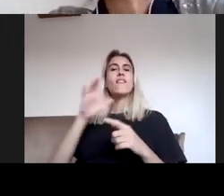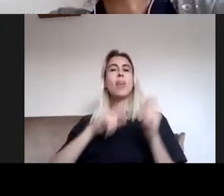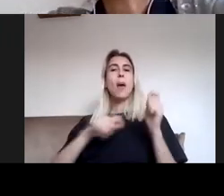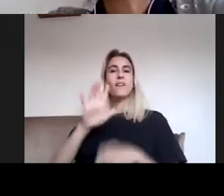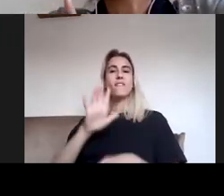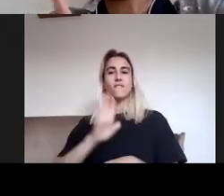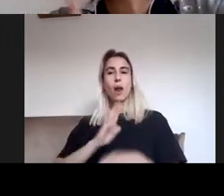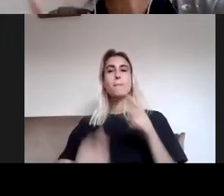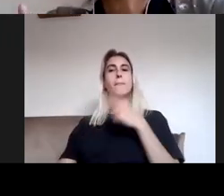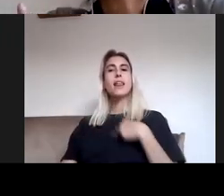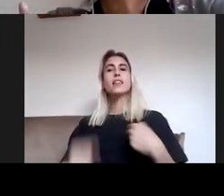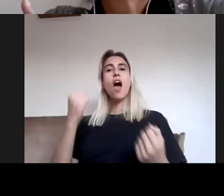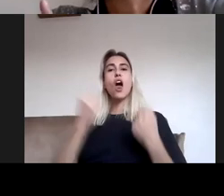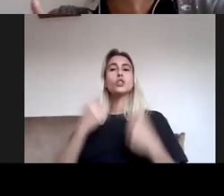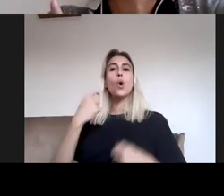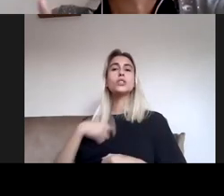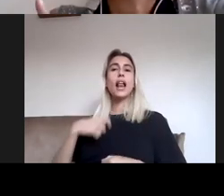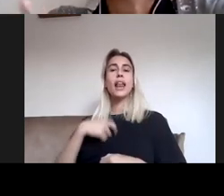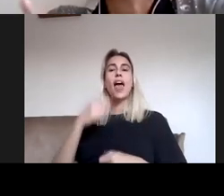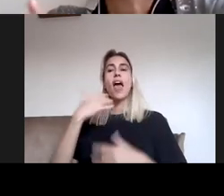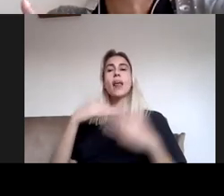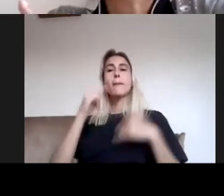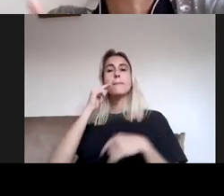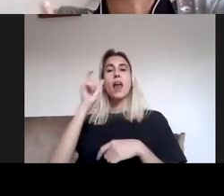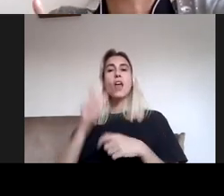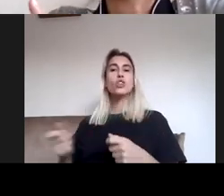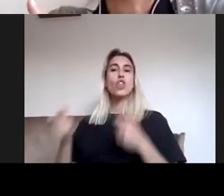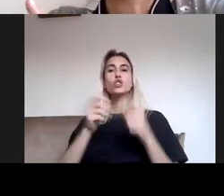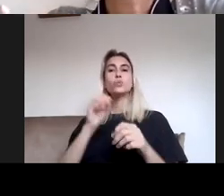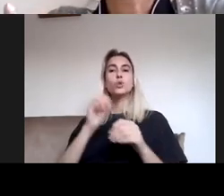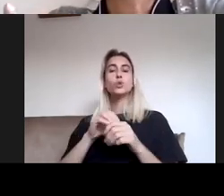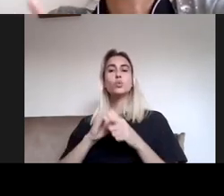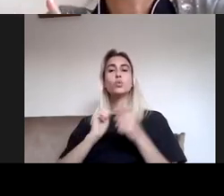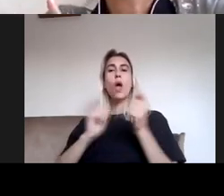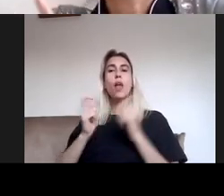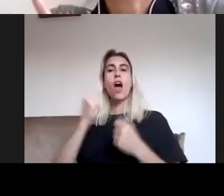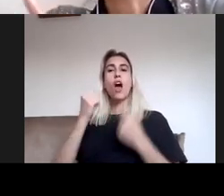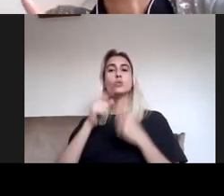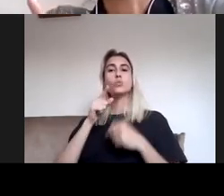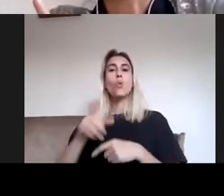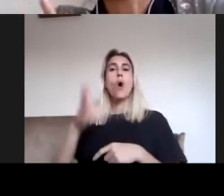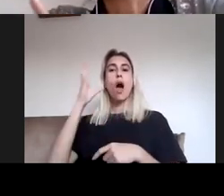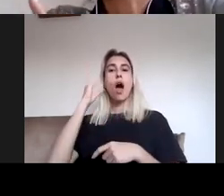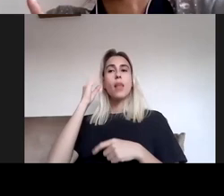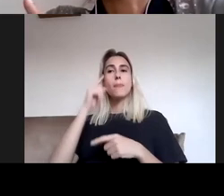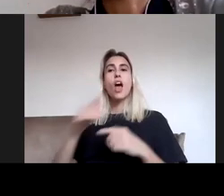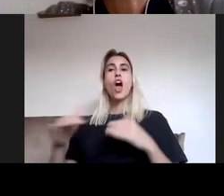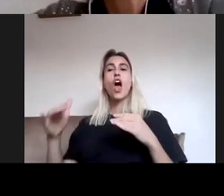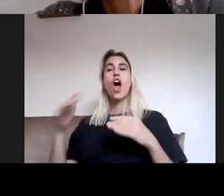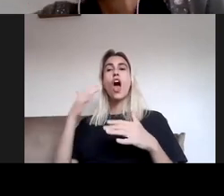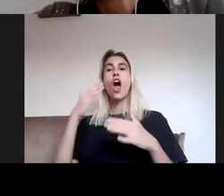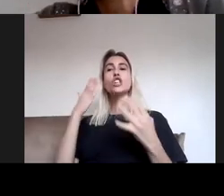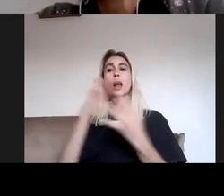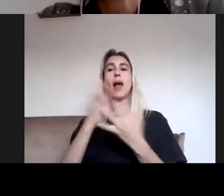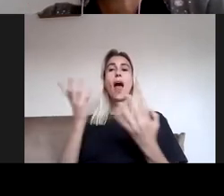Belediyelerin araçları, özellikle engelli bireyleri taşımak için kullandıkları araçlar, bu anlamda erişilebilirlik standartlarının en uygun araçlar. Ama